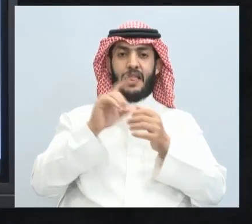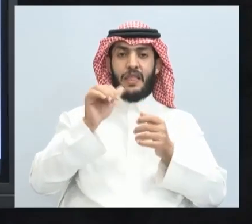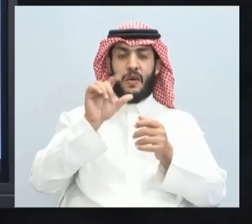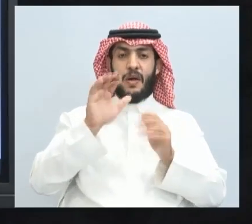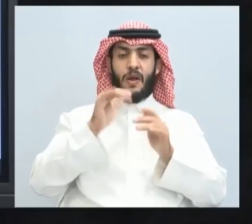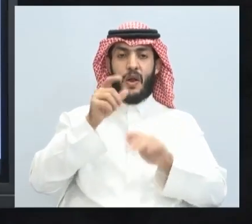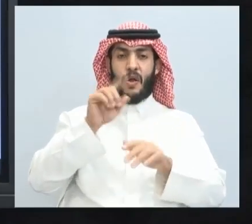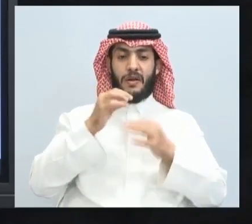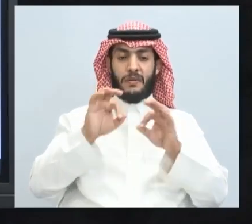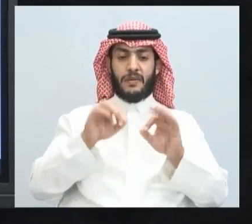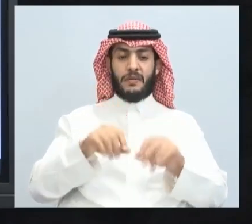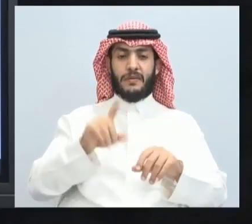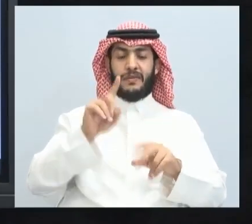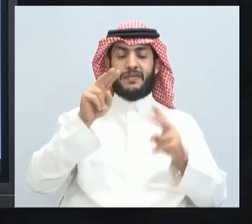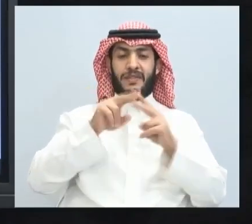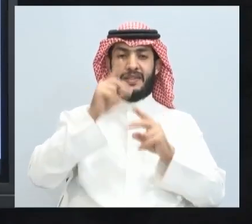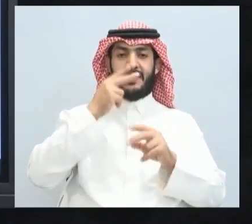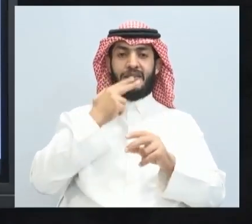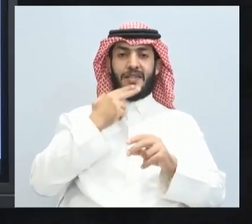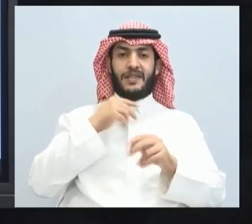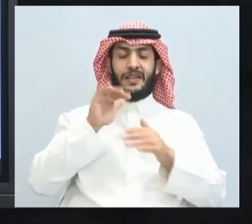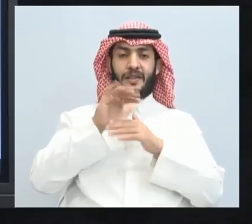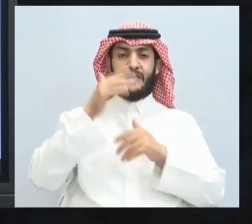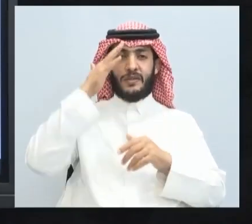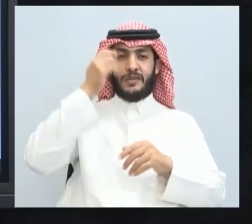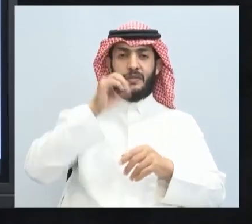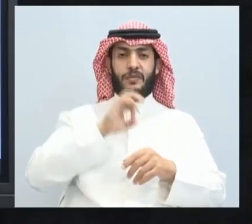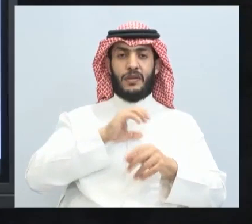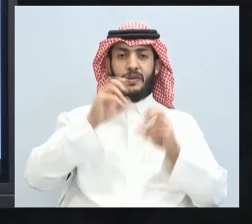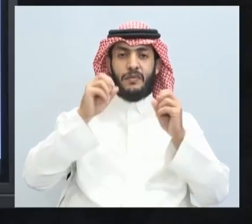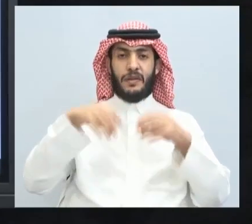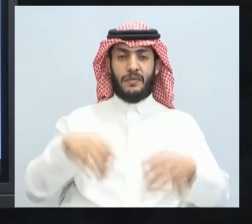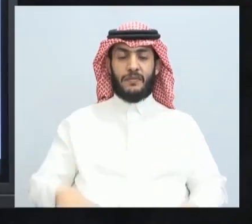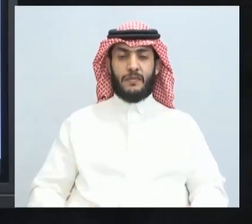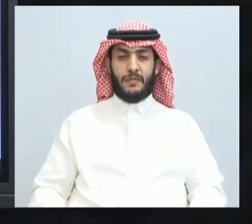الاسيه واللوغاريتميه نلقاكم على خير في الدرس القادم والسلام عليكم ورحمه الله وبركاته